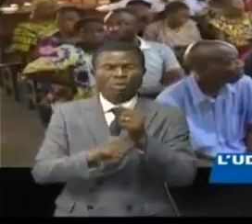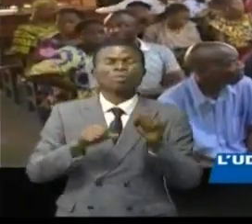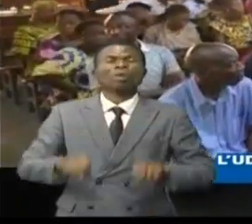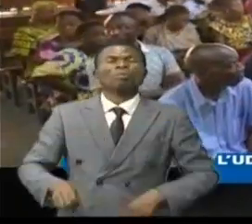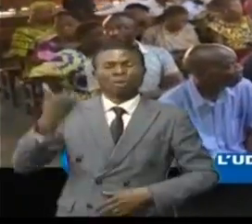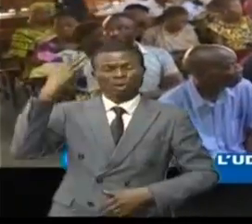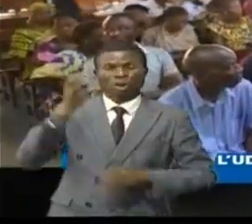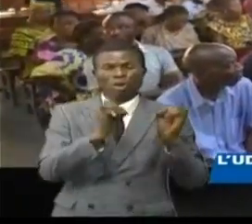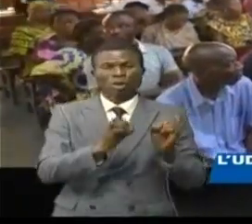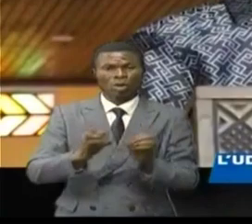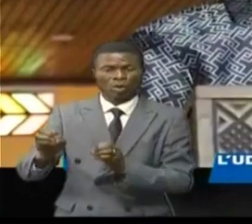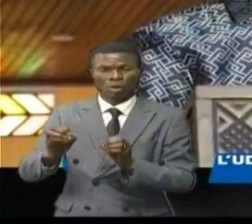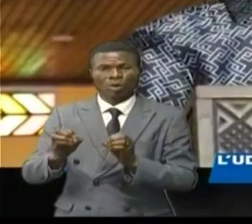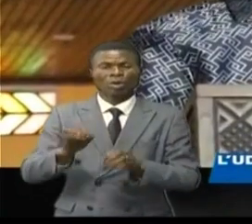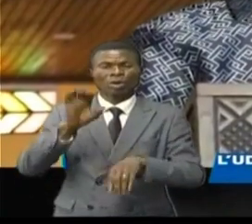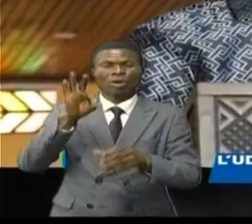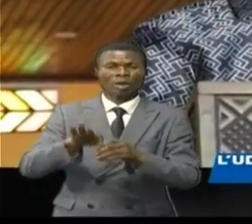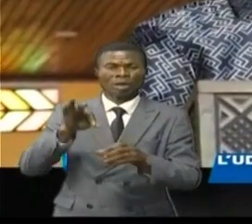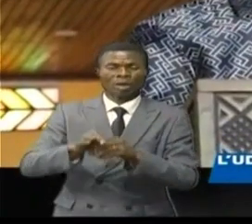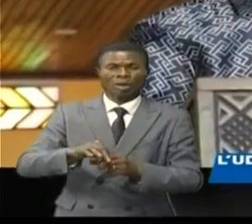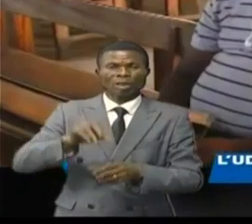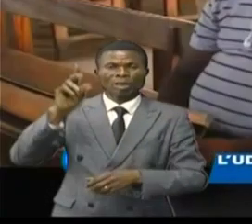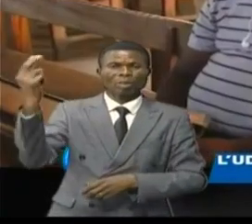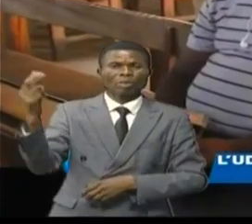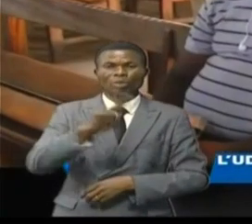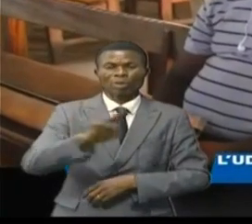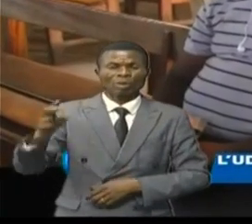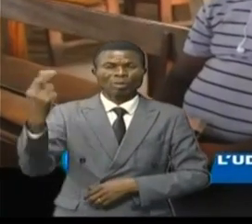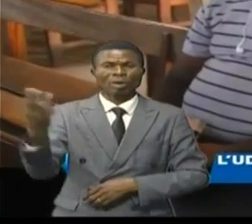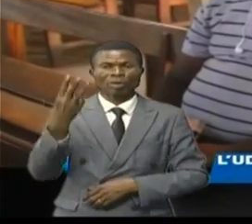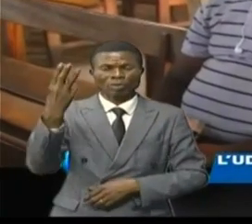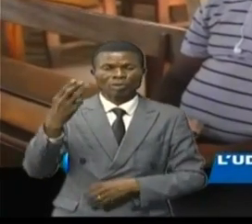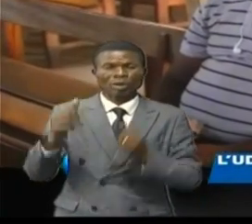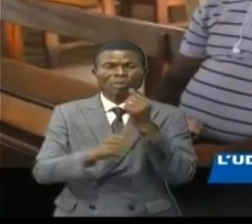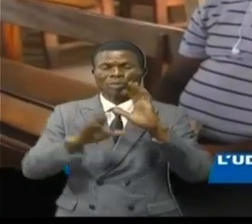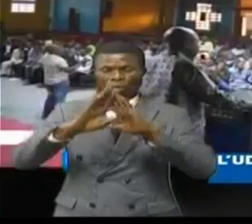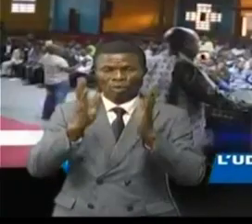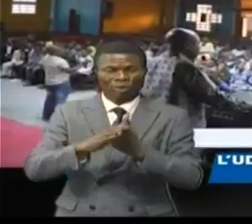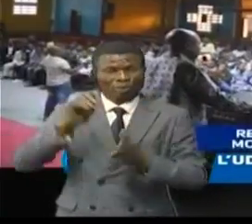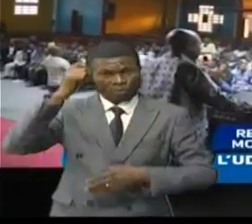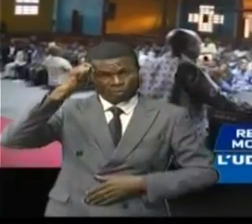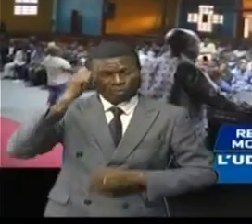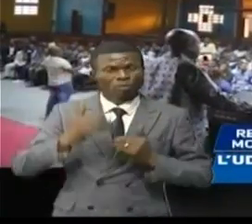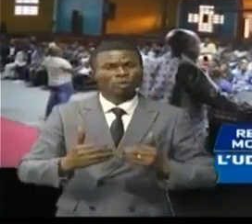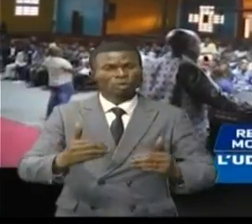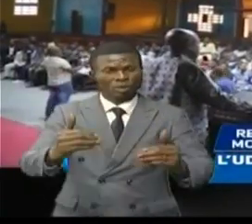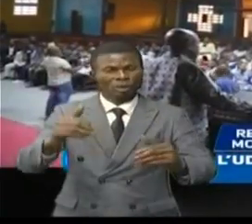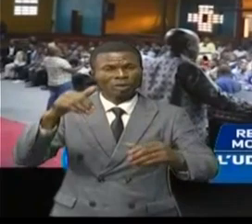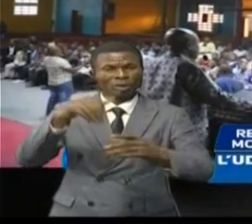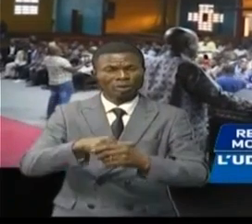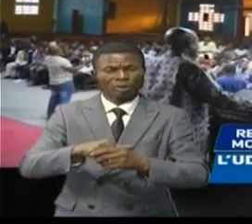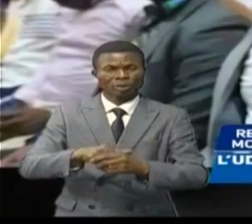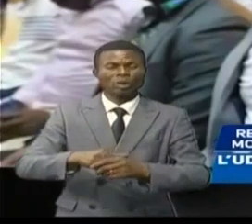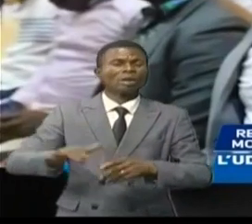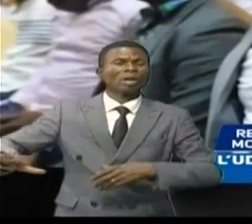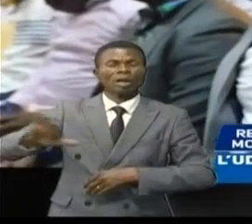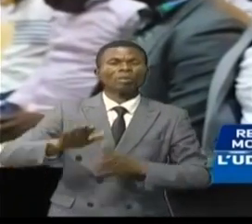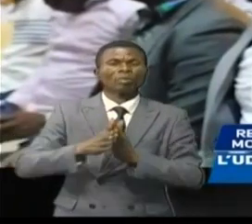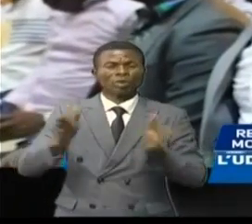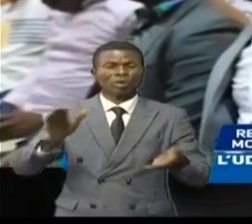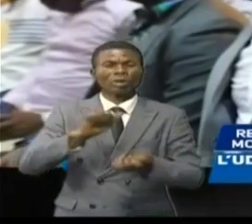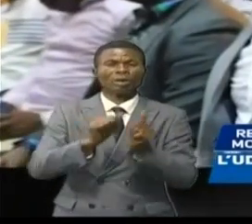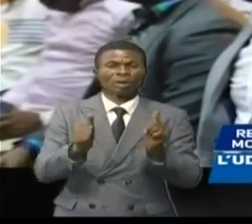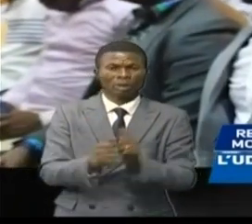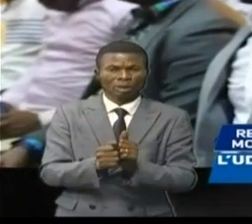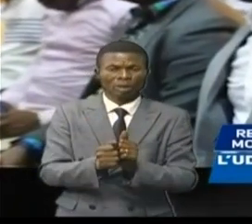serait d'organiser les élections en 2023. Les manifestations commémoratives se poursuivent à travers l'ensemble du pays. Question